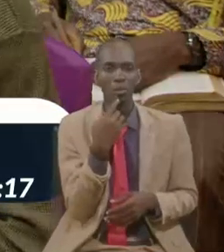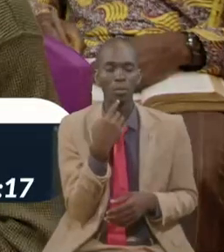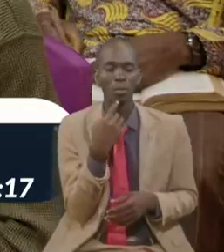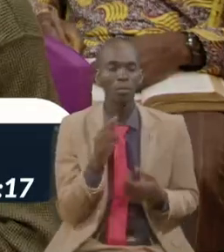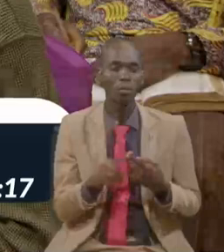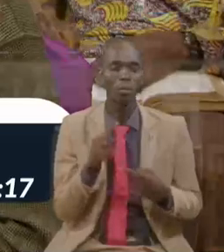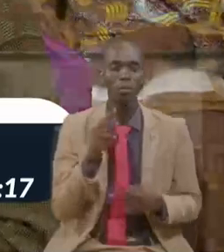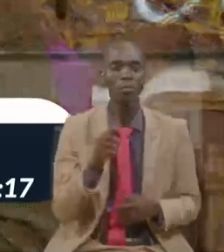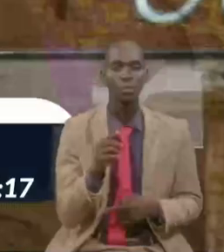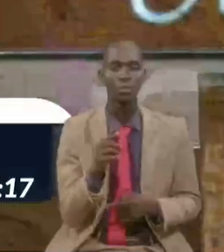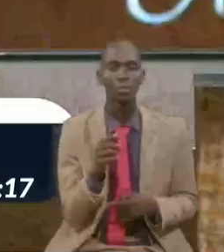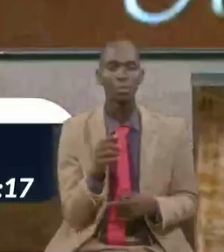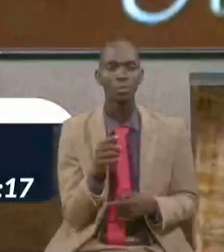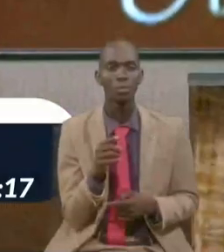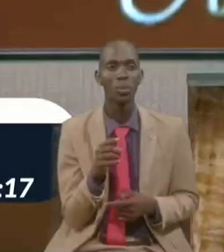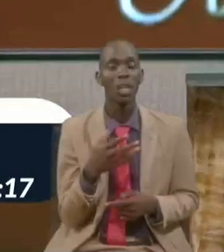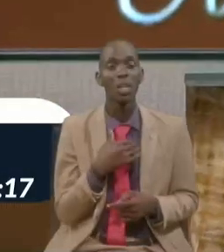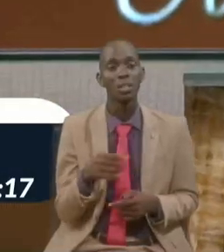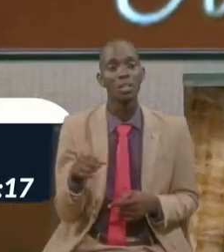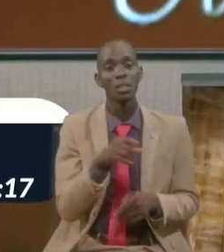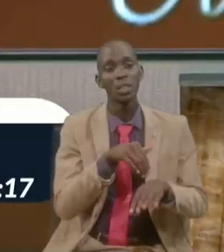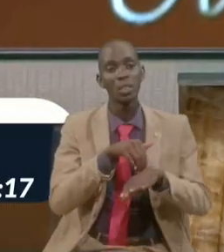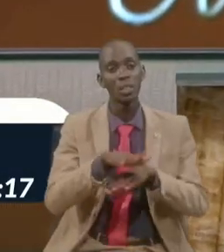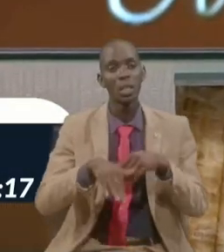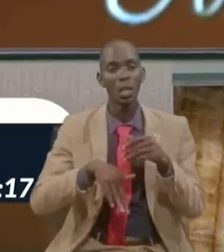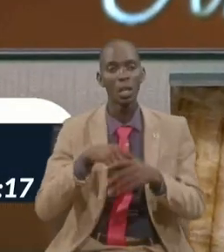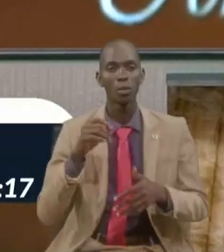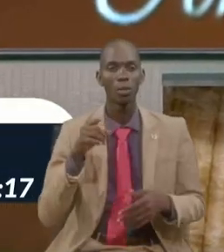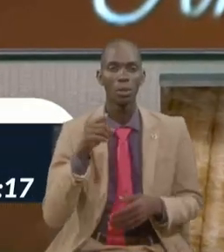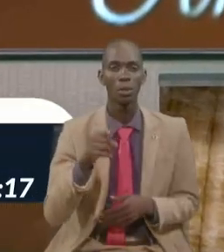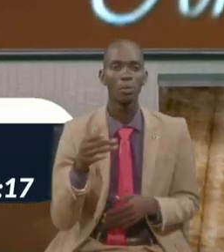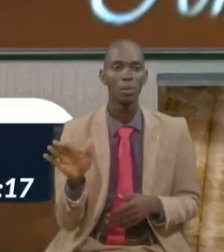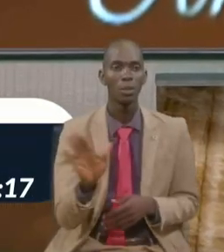Matthieu 16. Matthieu 22, 16.